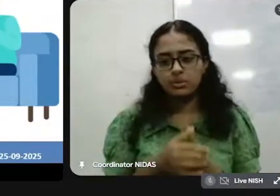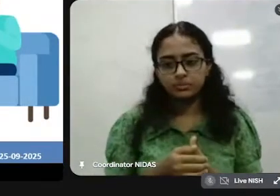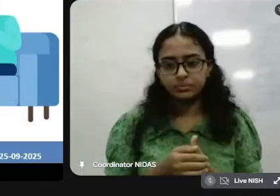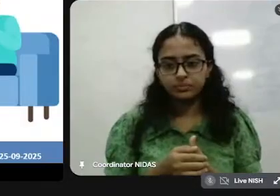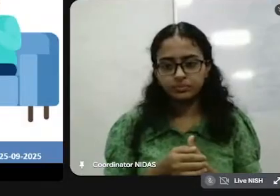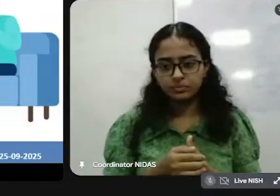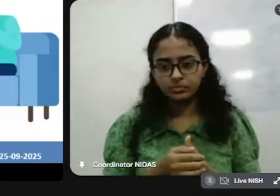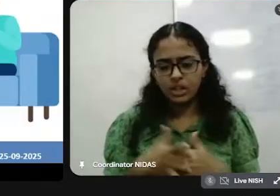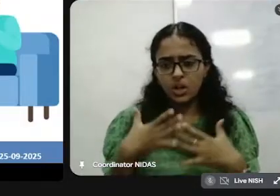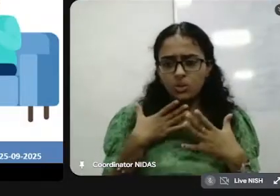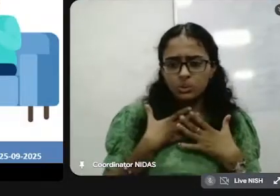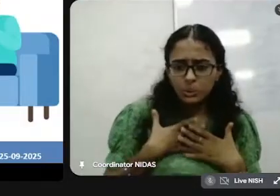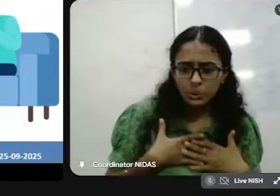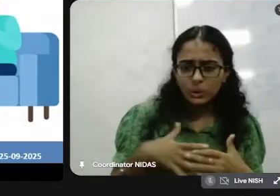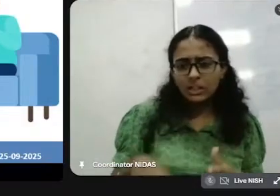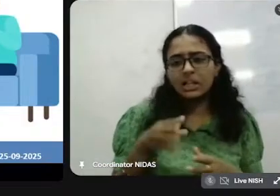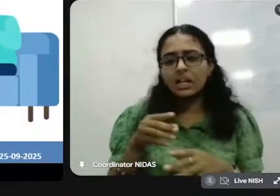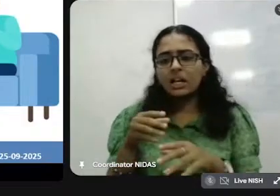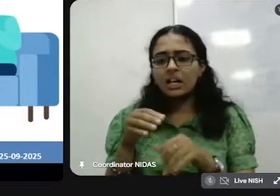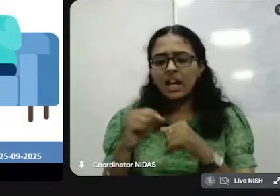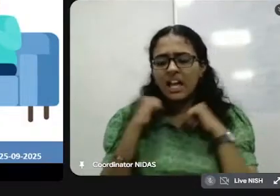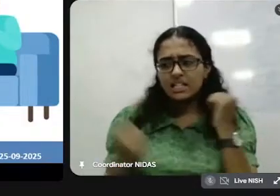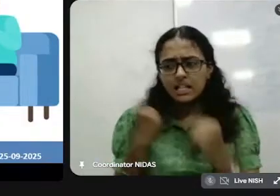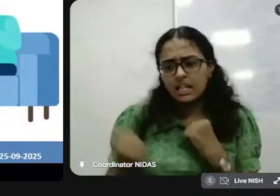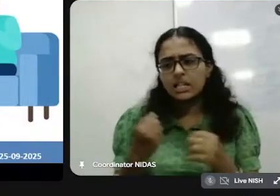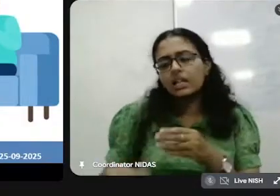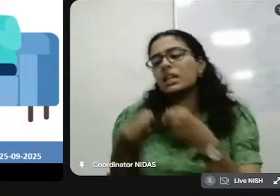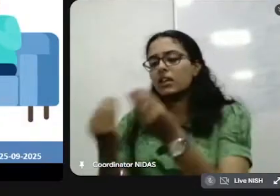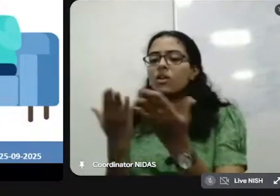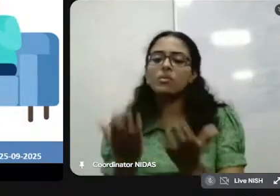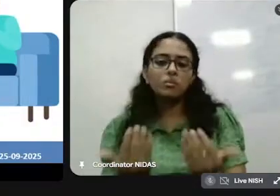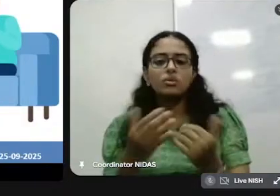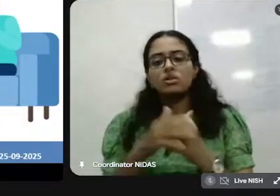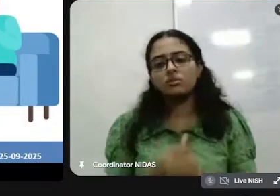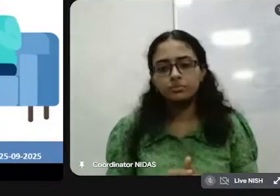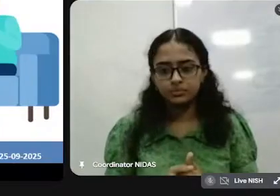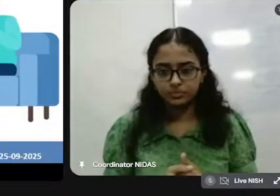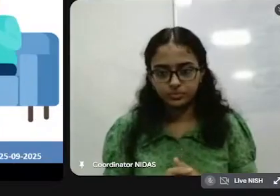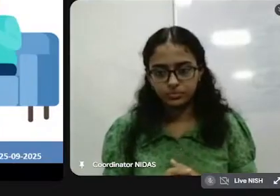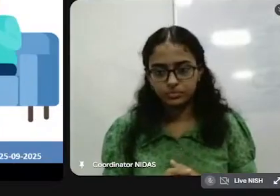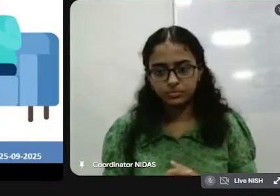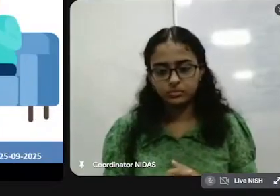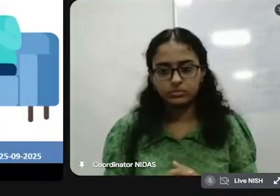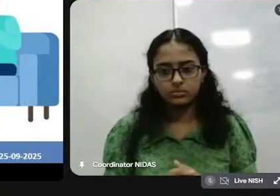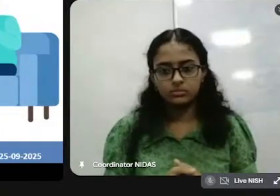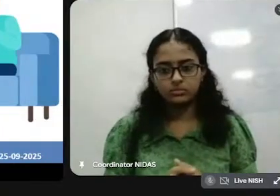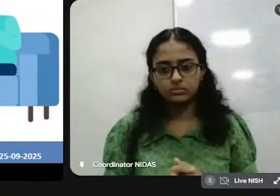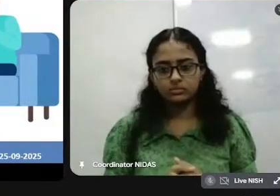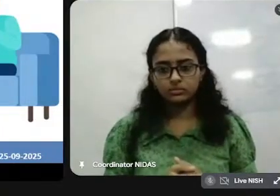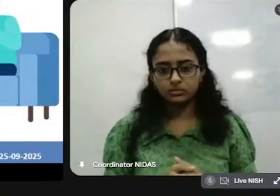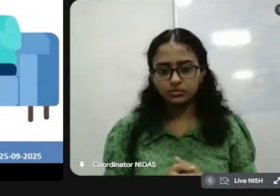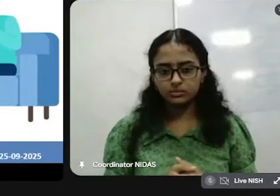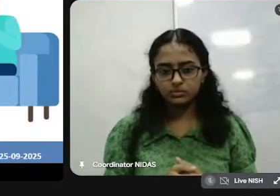അപ്പൊ അതിന് റിലാക്സേഷന്, ബ്രീത്തിങ് എക്സസൈസ്, അങ്ങനത്തെ കാര്യങ്ങളൊക്കെ അവർക്ക് സ്ട്രെസ് വരുമ്പോൾ യൂസ് ചെയ്യാനായിട്ട് നമുക്ക് പഠിപ്പിച്ചു കൊടുക്കാനായിട്ട്